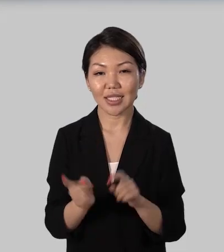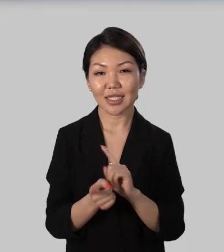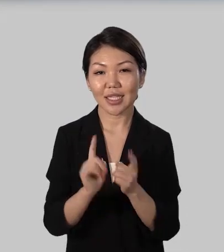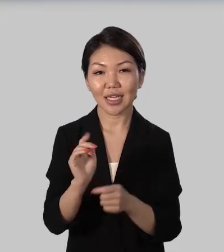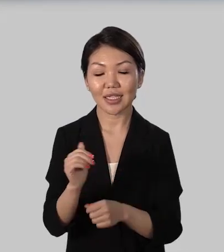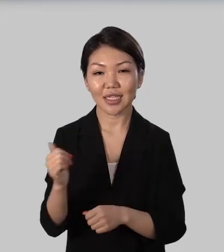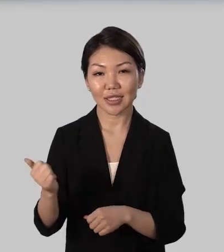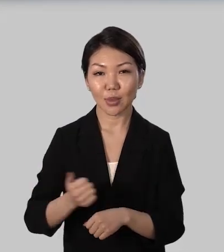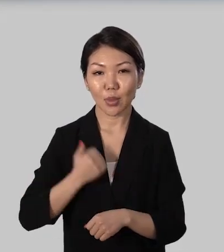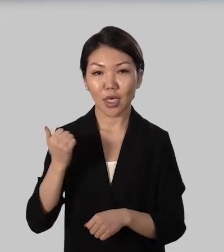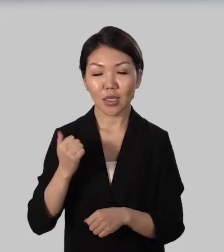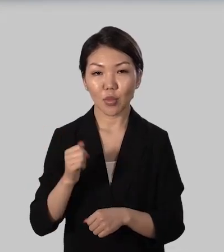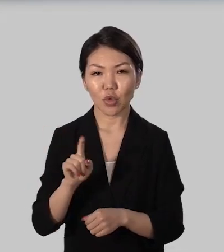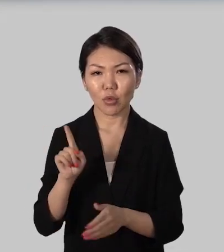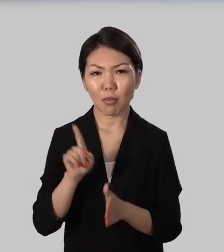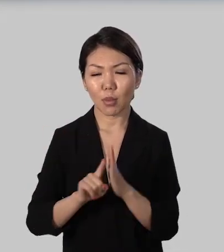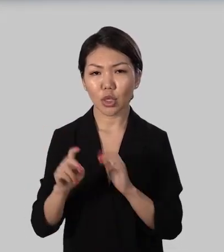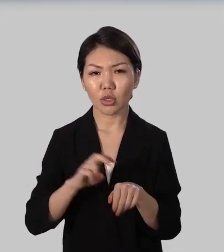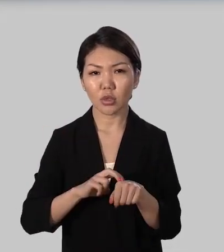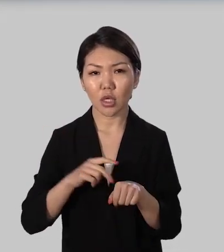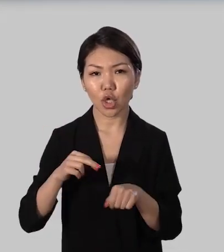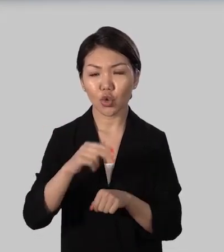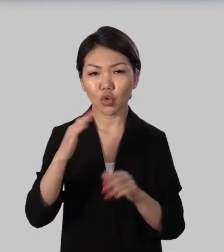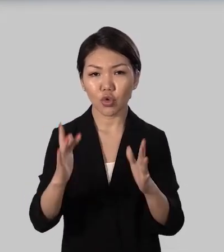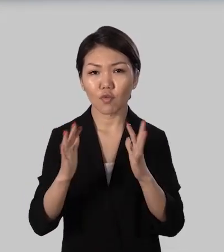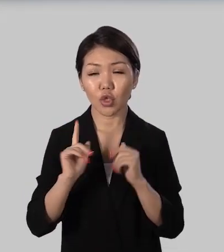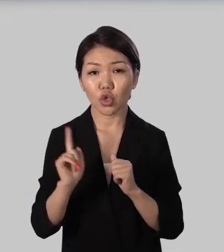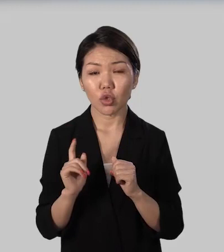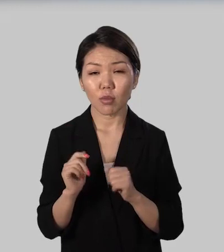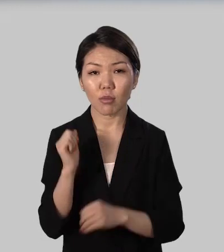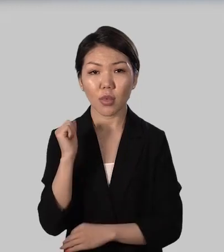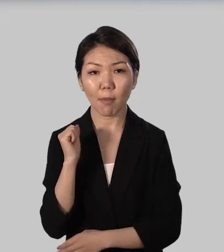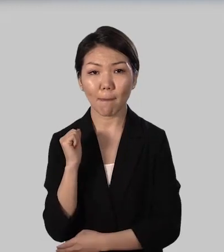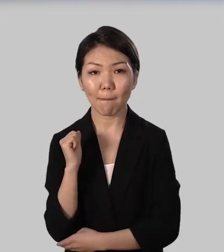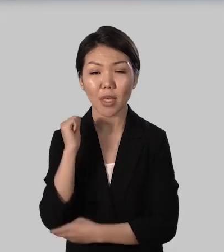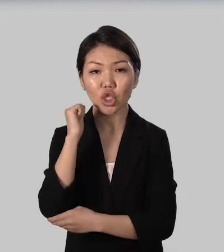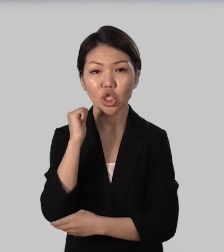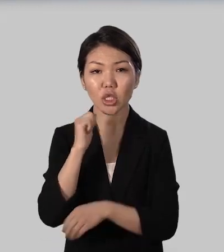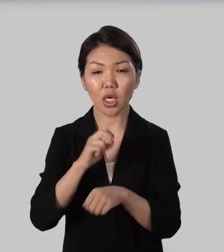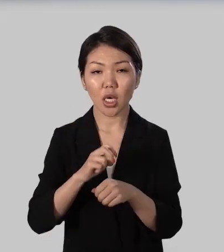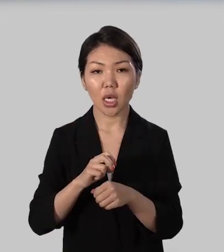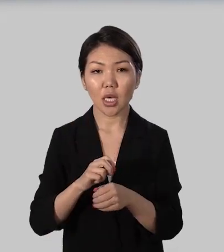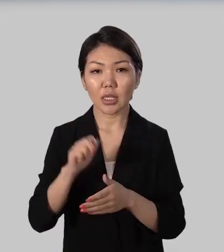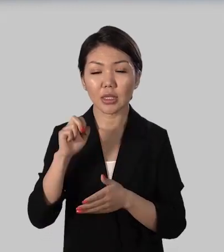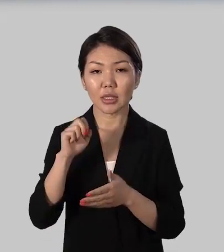лес чтобы поддержать застывший от страха деревья ведь им некуда приткнуться нет у них доброго